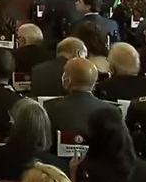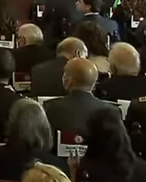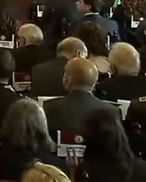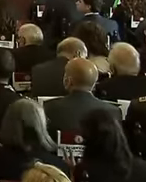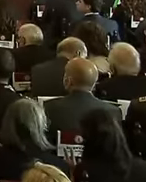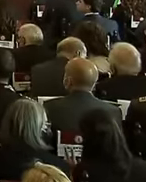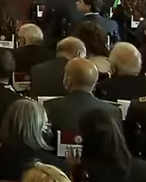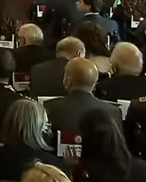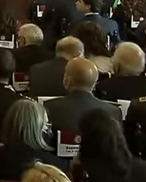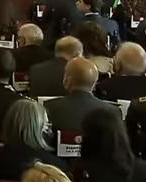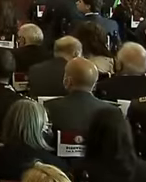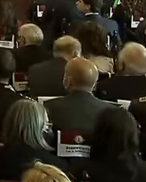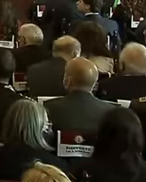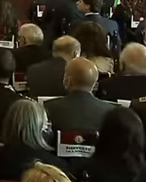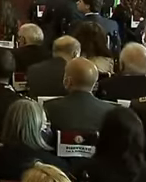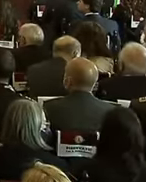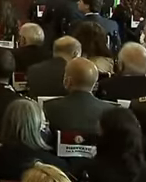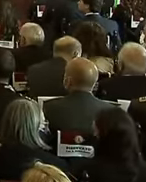meccanic